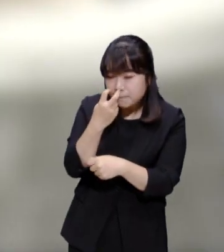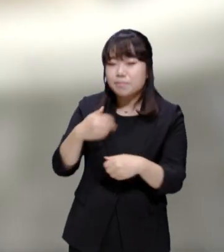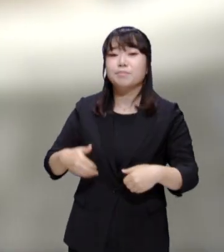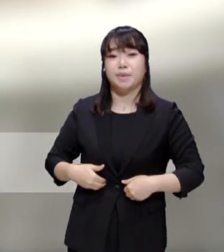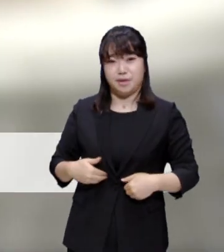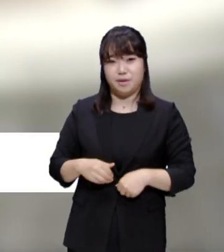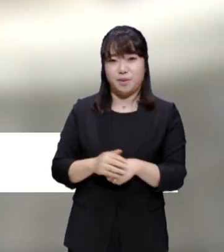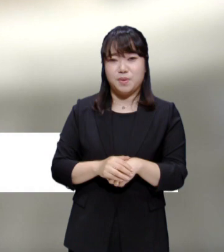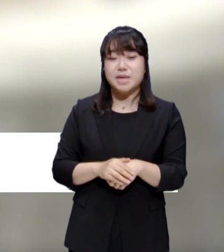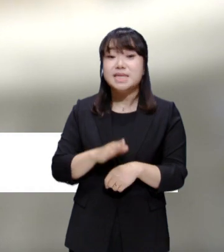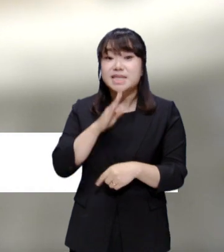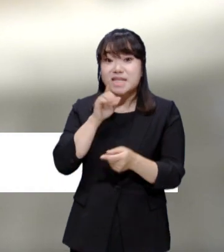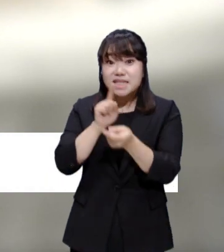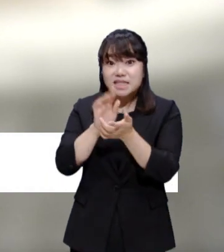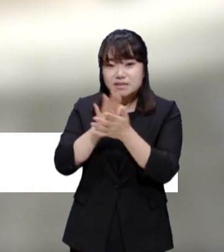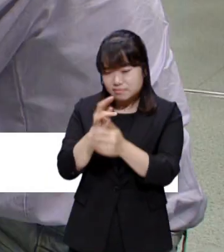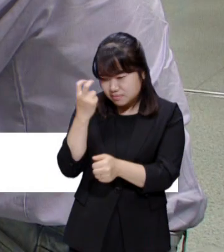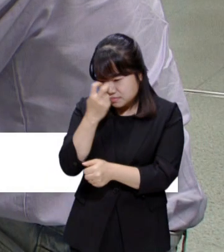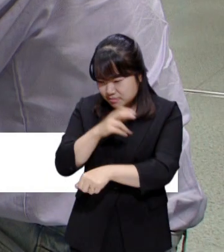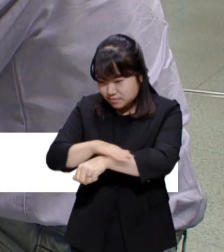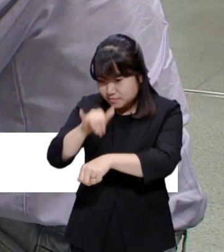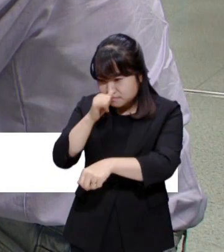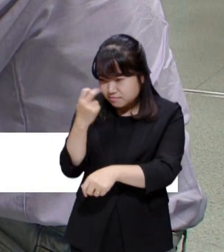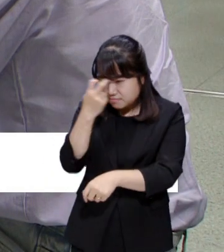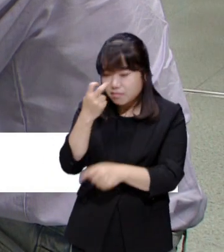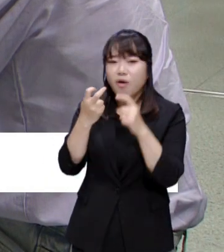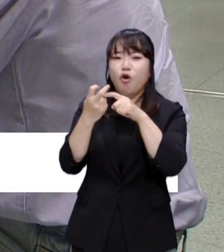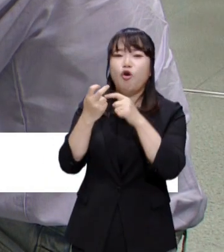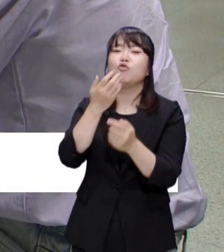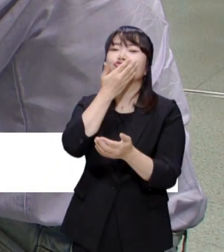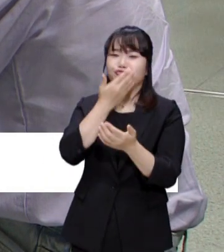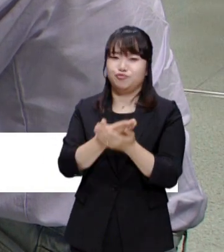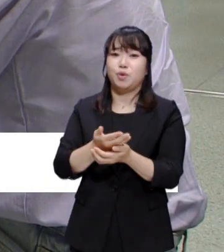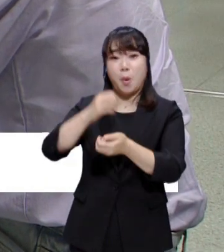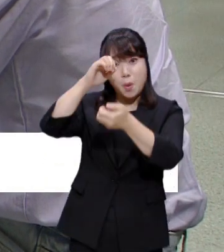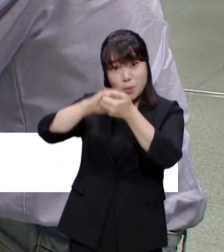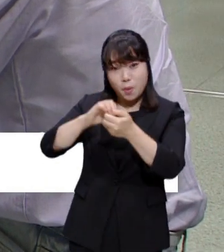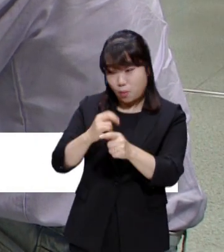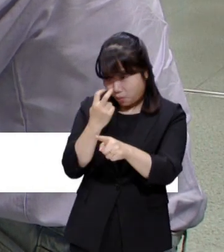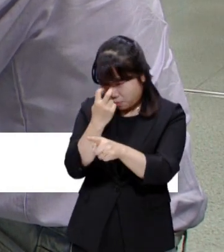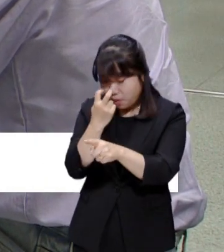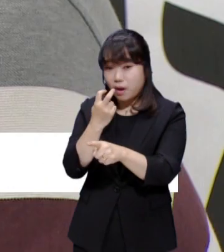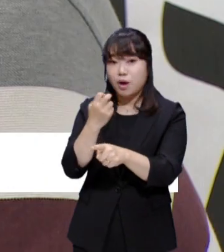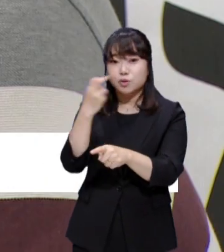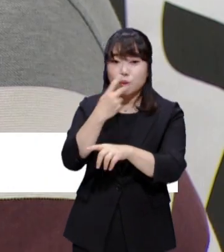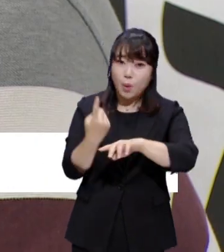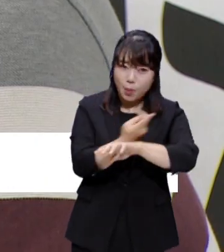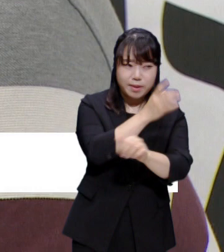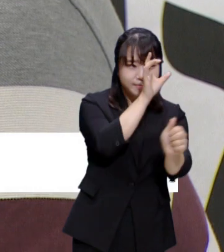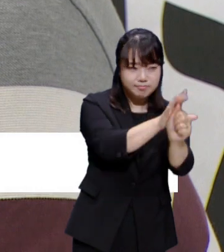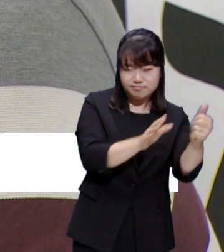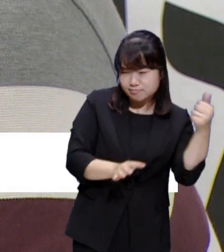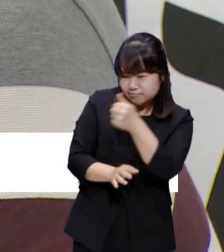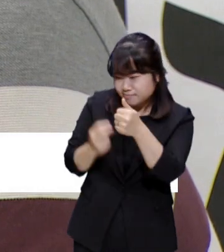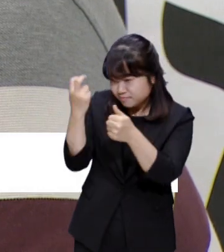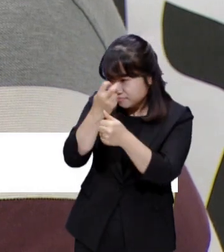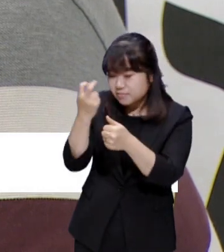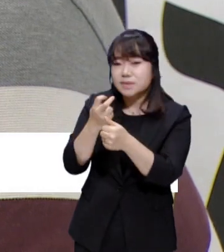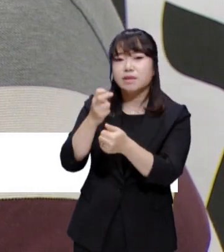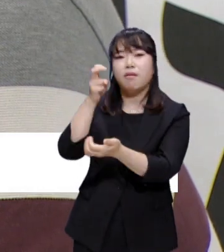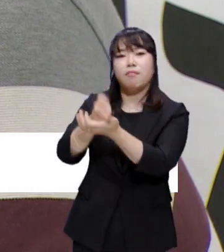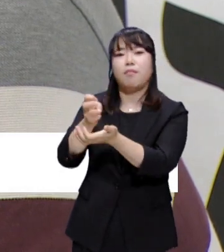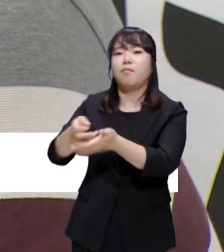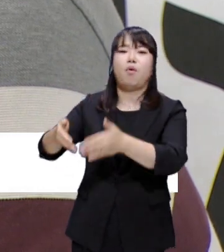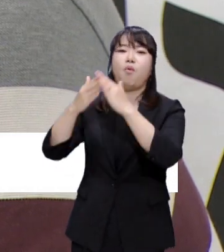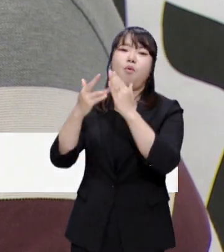건 집행 실태에 대한 점검. 하지만 정기적인 모니터링이나 외부 기관을 통한 점검 조항이